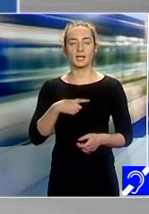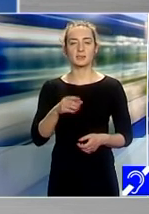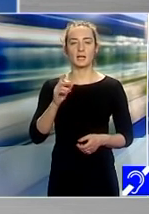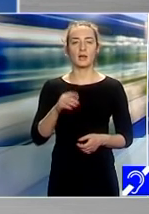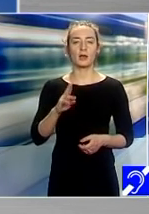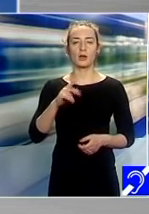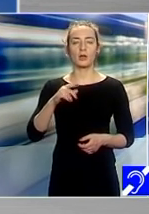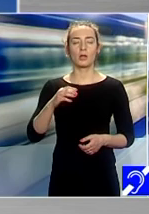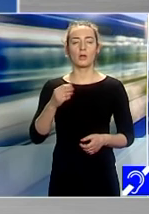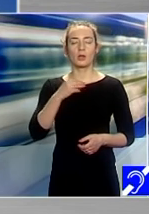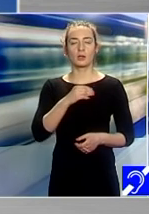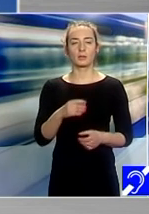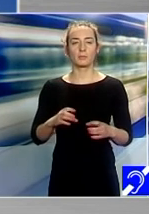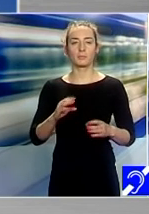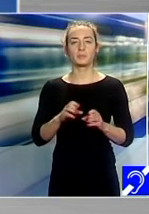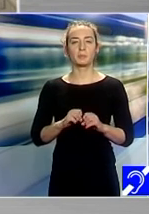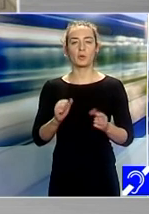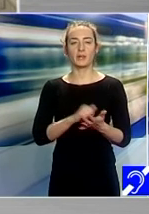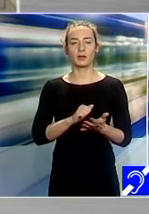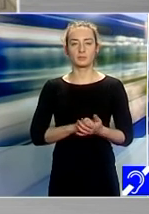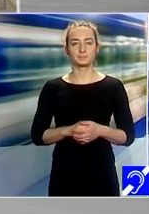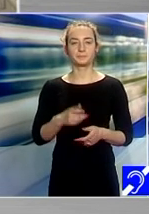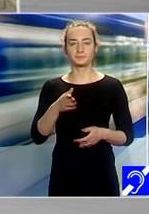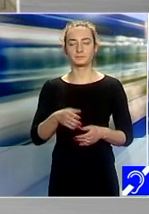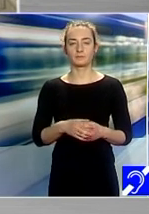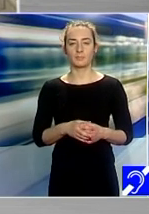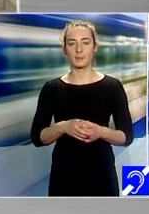Octavian Goga. Bună ziua, Ștefan! Ai legătura!